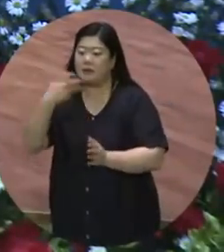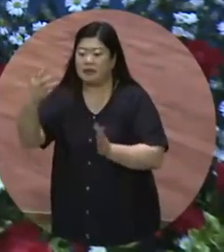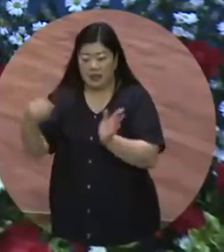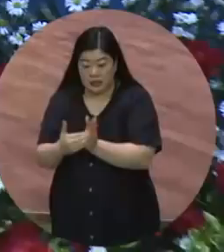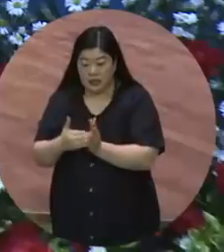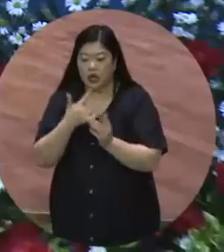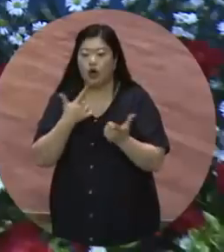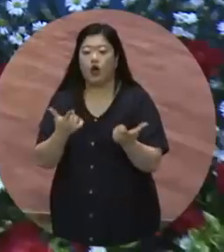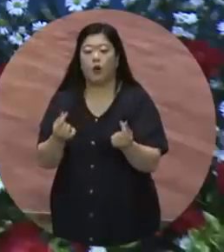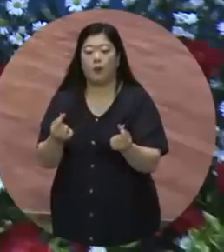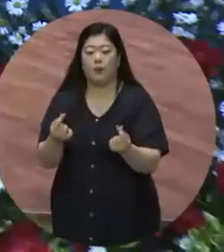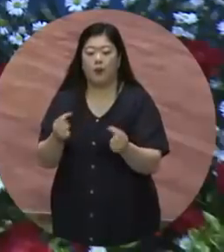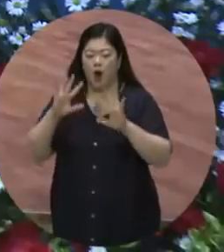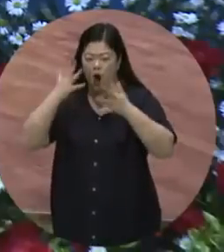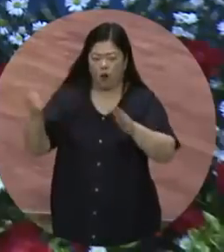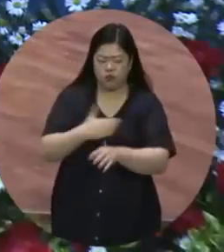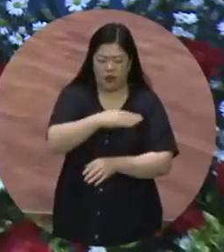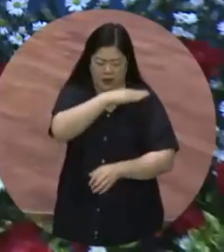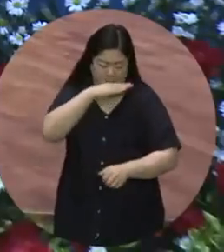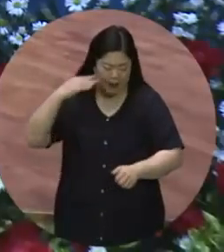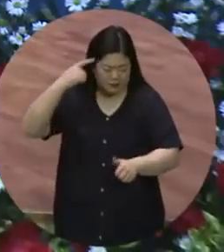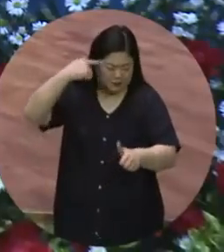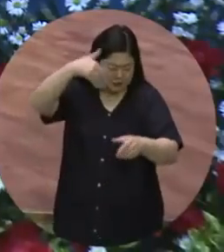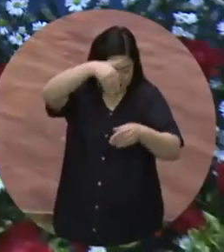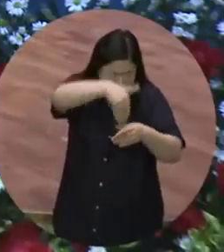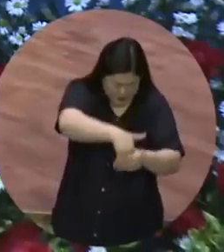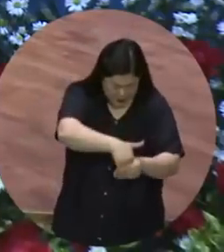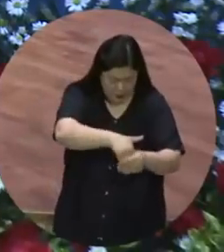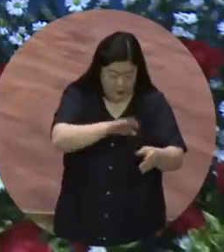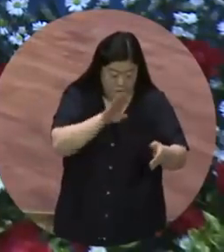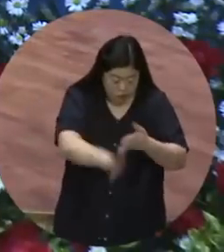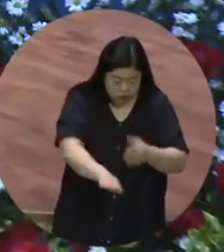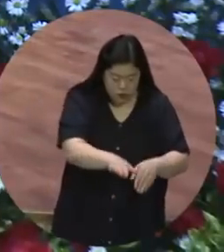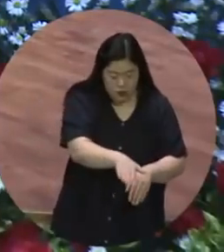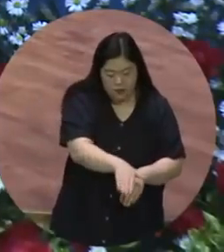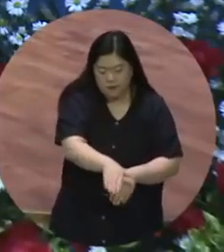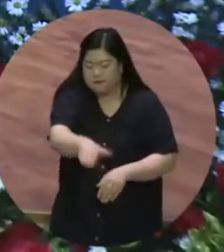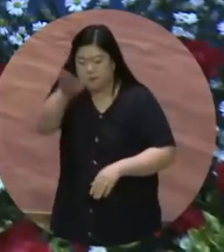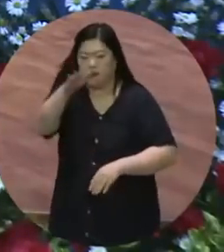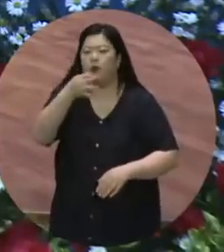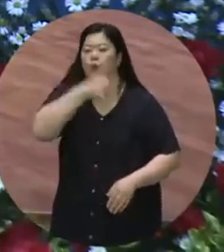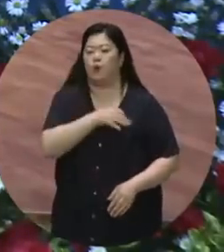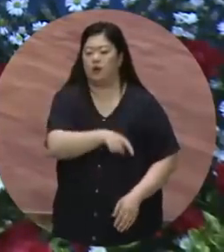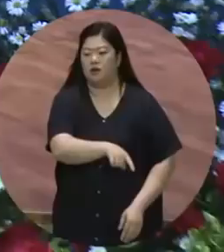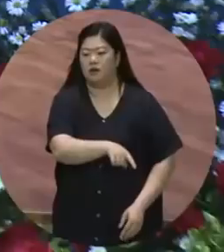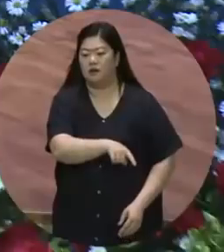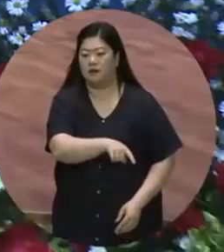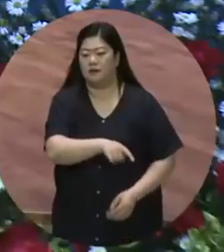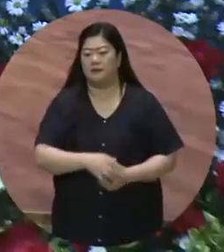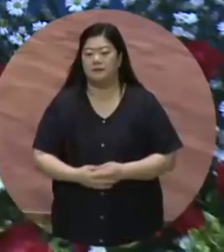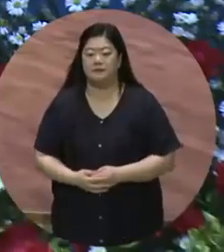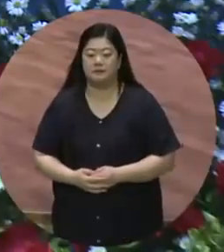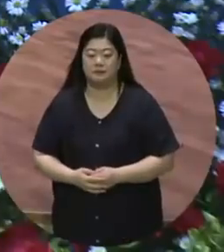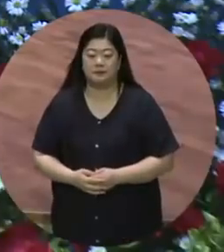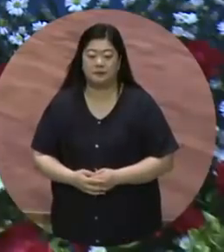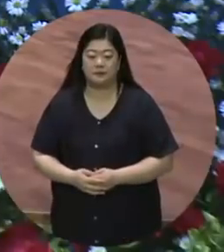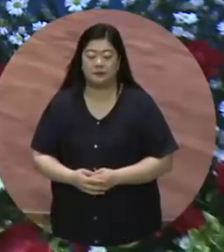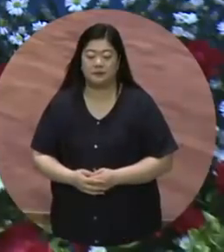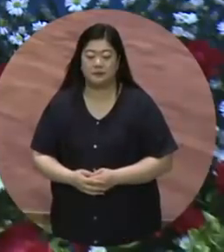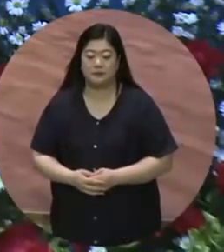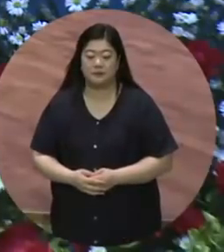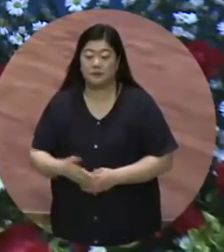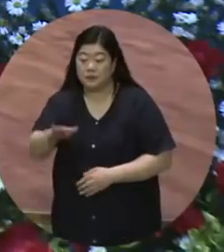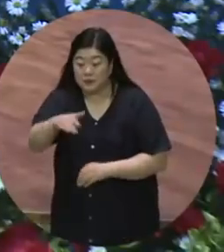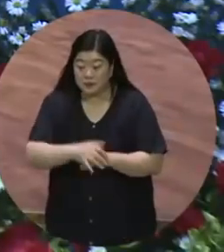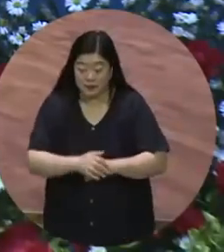이렇게 되어야 시들지 않는 인생, 구겨지지 않는. 자, 이거요. 세상 살면서 말이죠. 언약